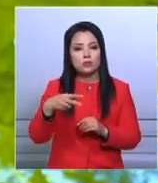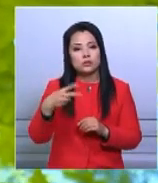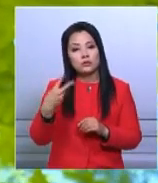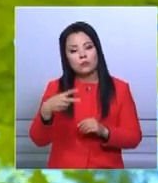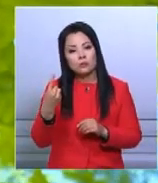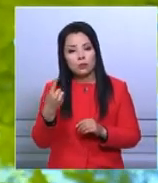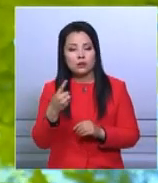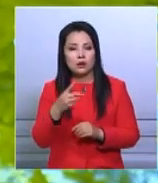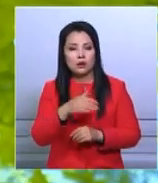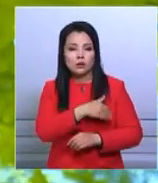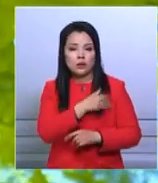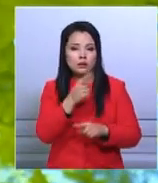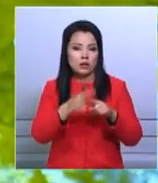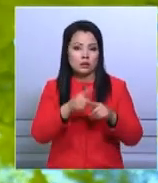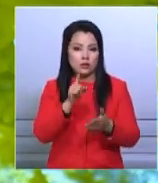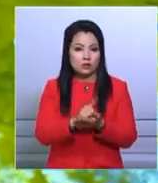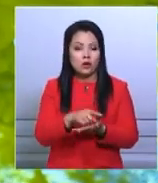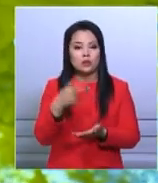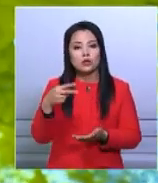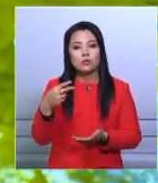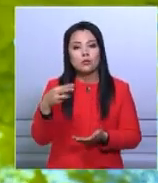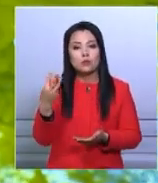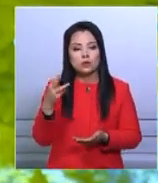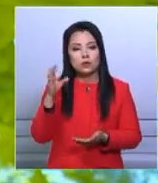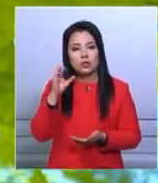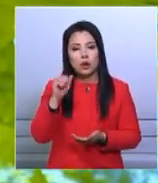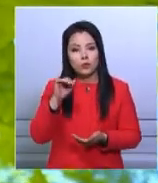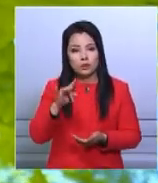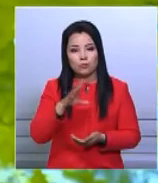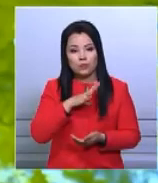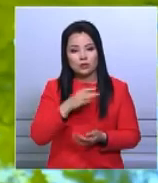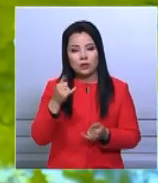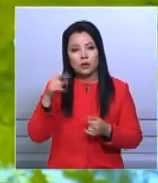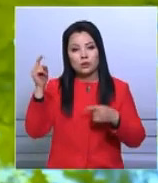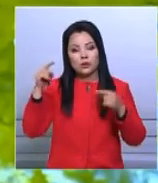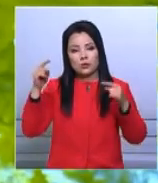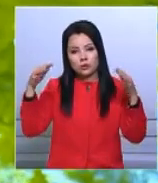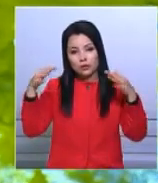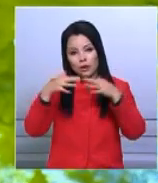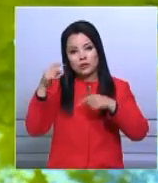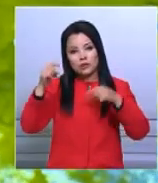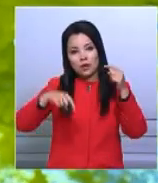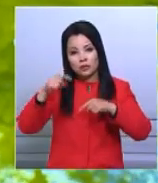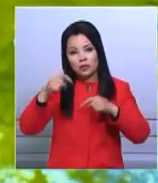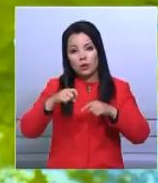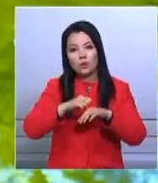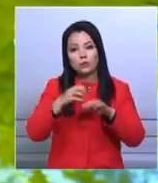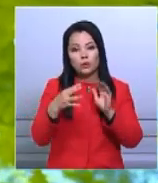20 сәуірде көшпелі бұлтты, кей уақытта жаңбыр жауады. Ауа температурасы күндіз